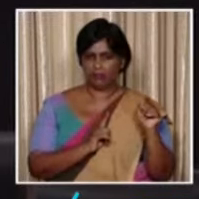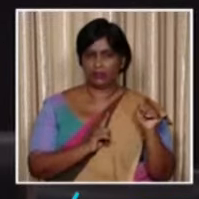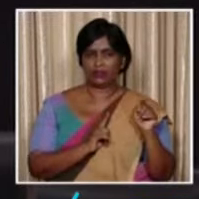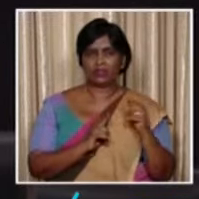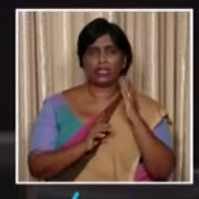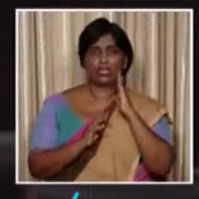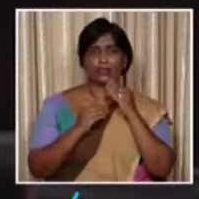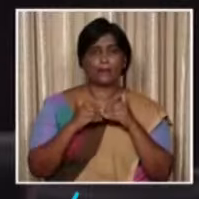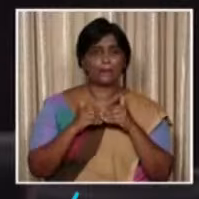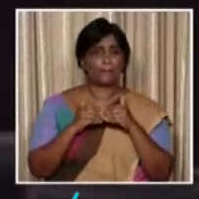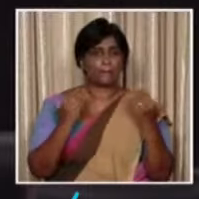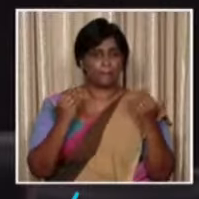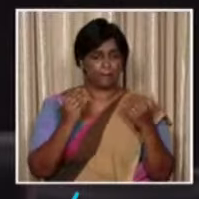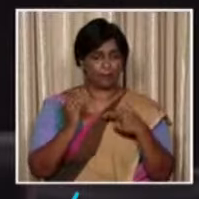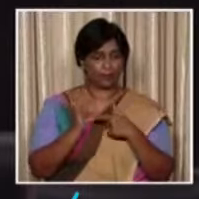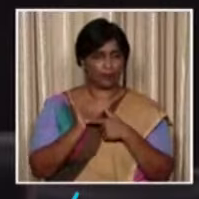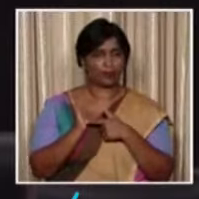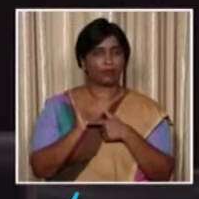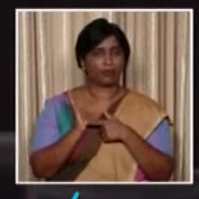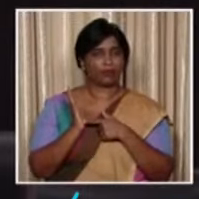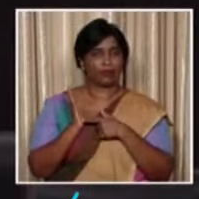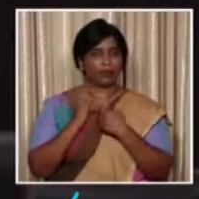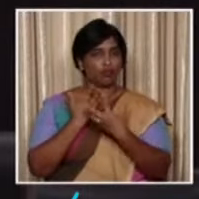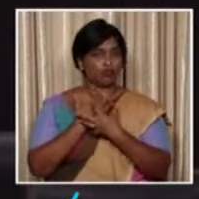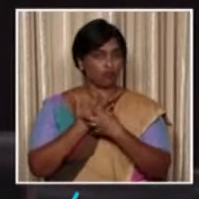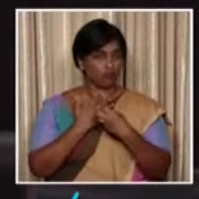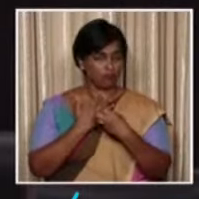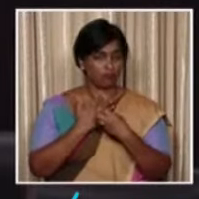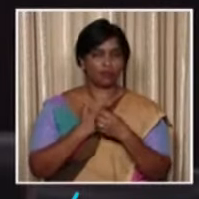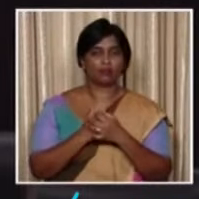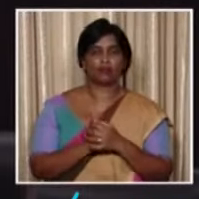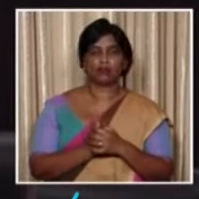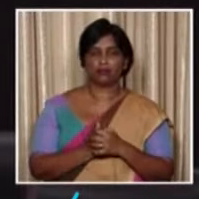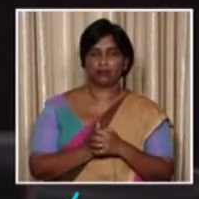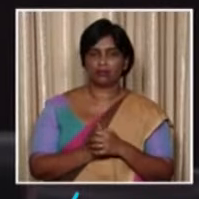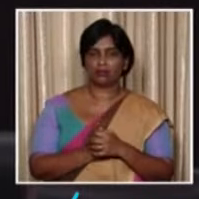डेली मिरर पत्रे पुटागत